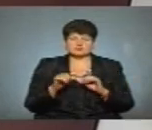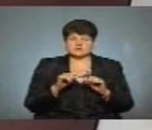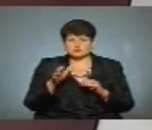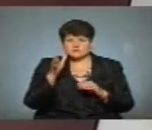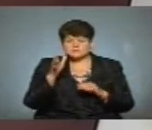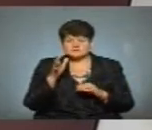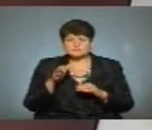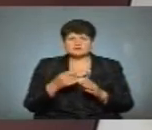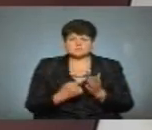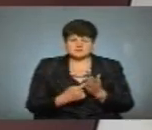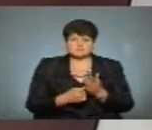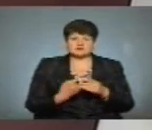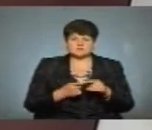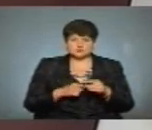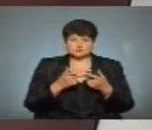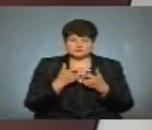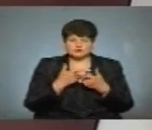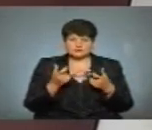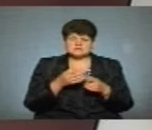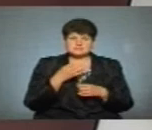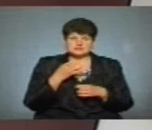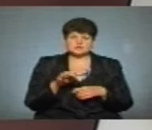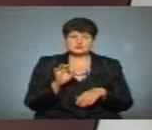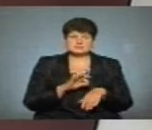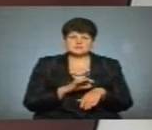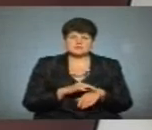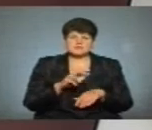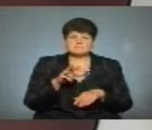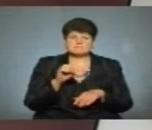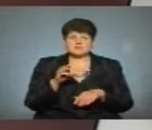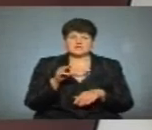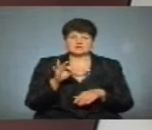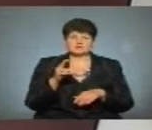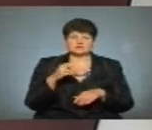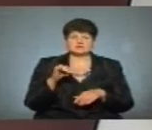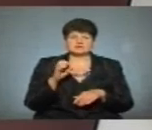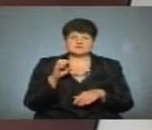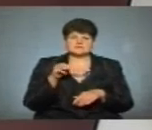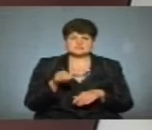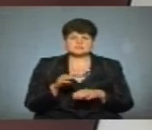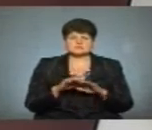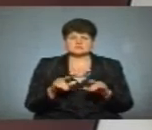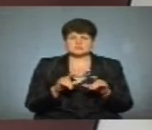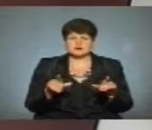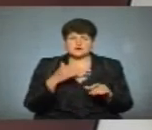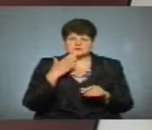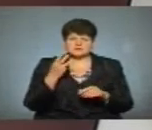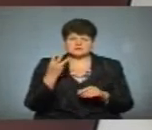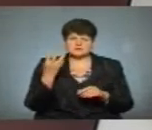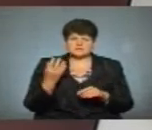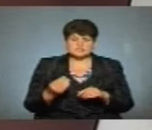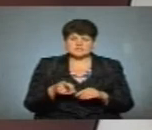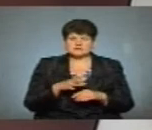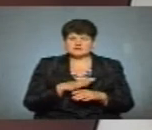Ольга Похиляк підтвердила цю інформацію і розповіла, що захворіла методистка цього дитсадка. Останні три дні минулого тижня її